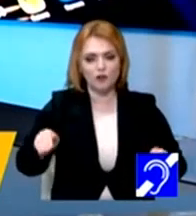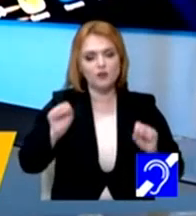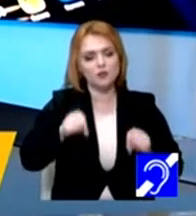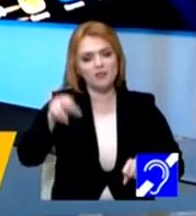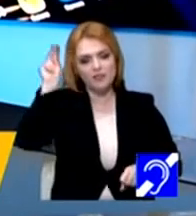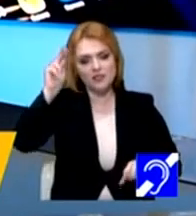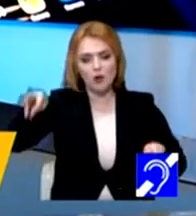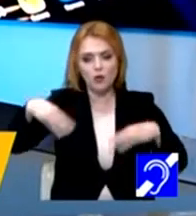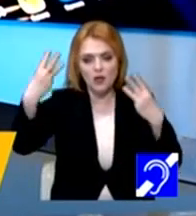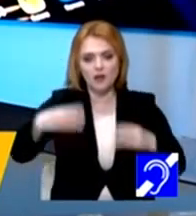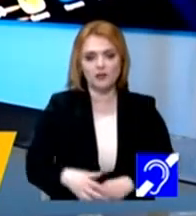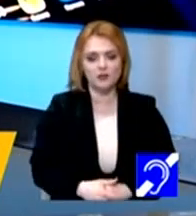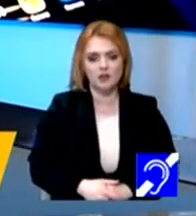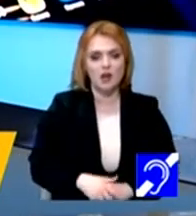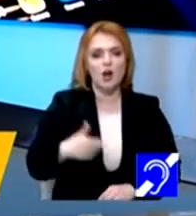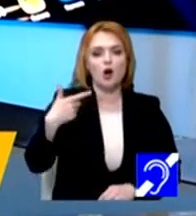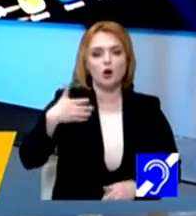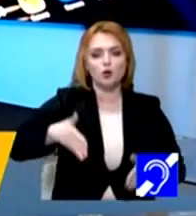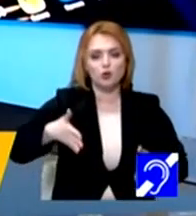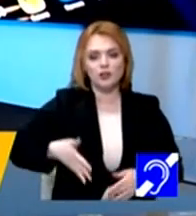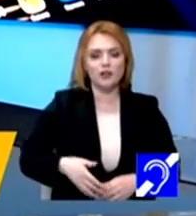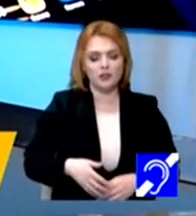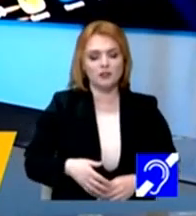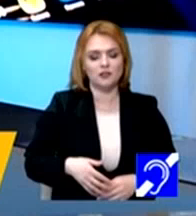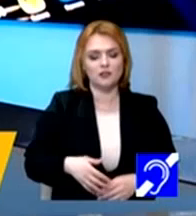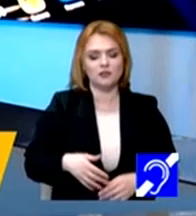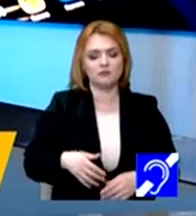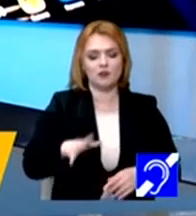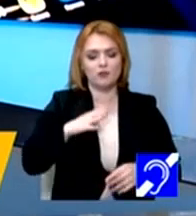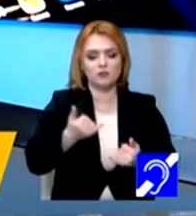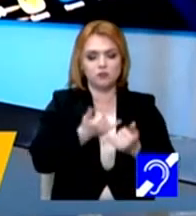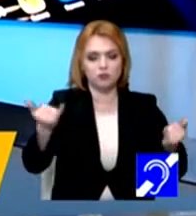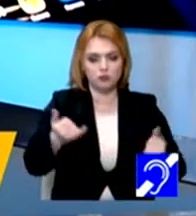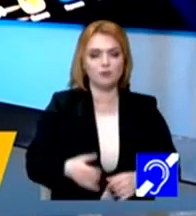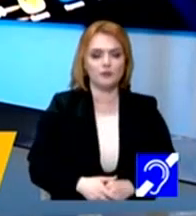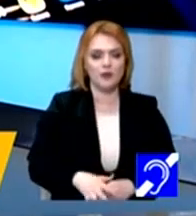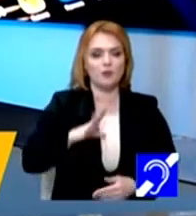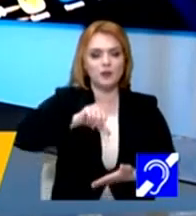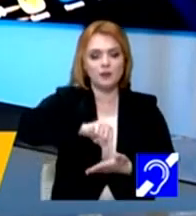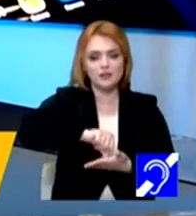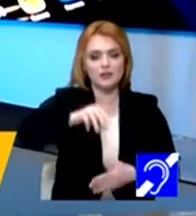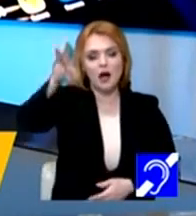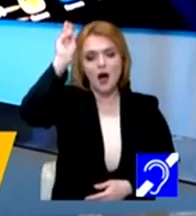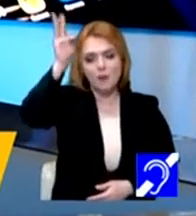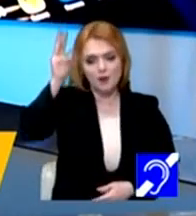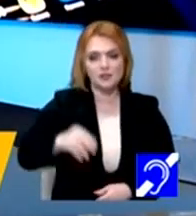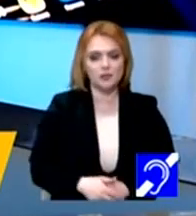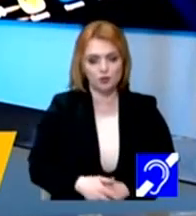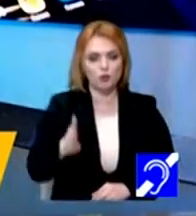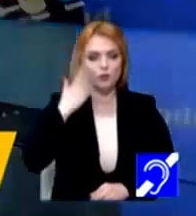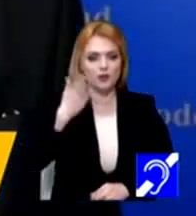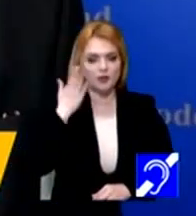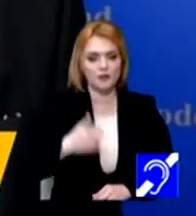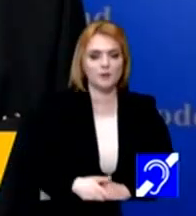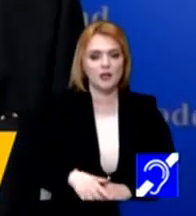învăța online. La Glodeni, gadgeturile au fost înmânate de Consulul General al României la Bălț, Petrișor Dumitrescu.